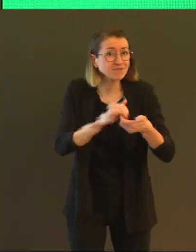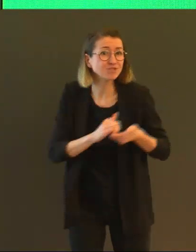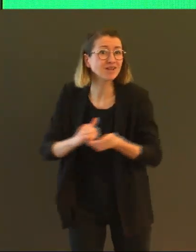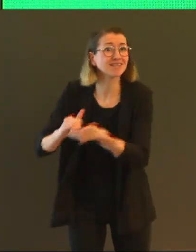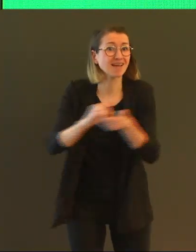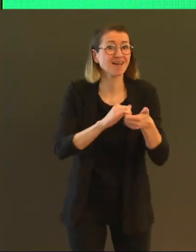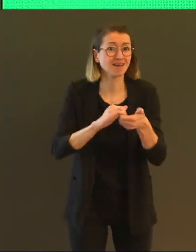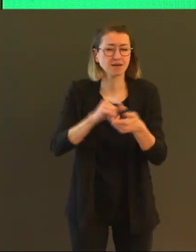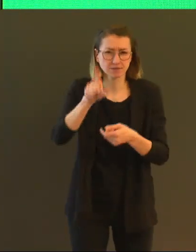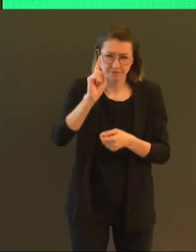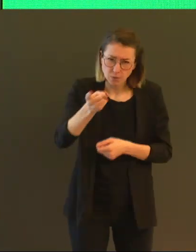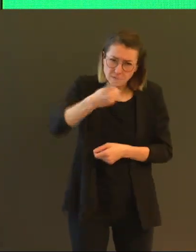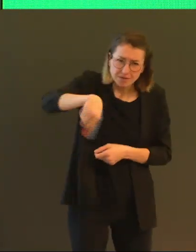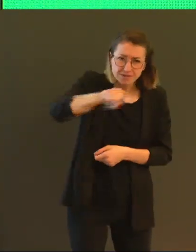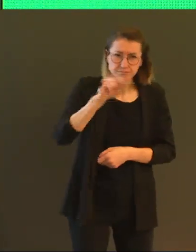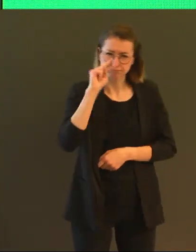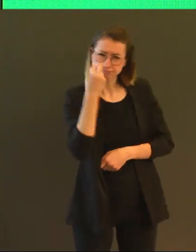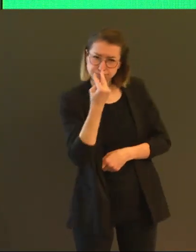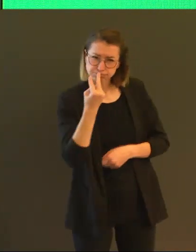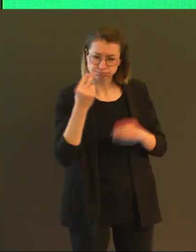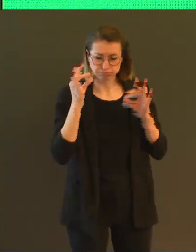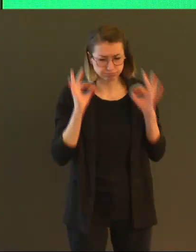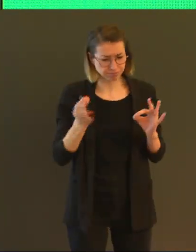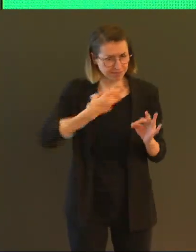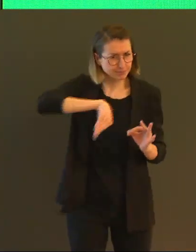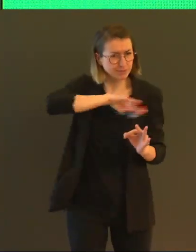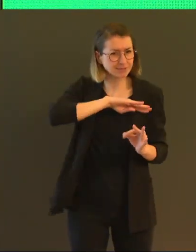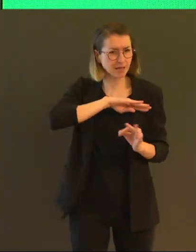aider à traverser cette période toujours difficile.